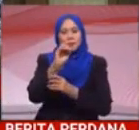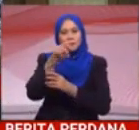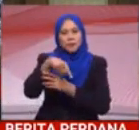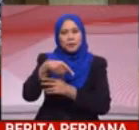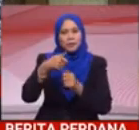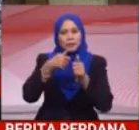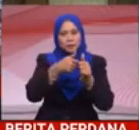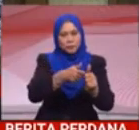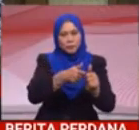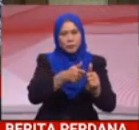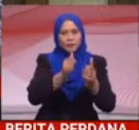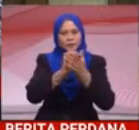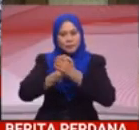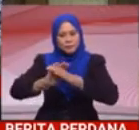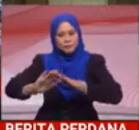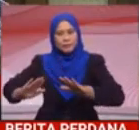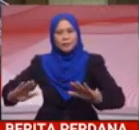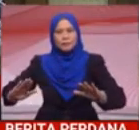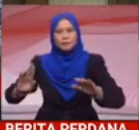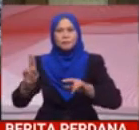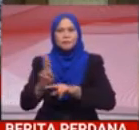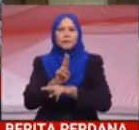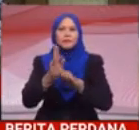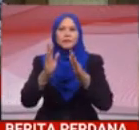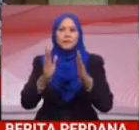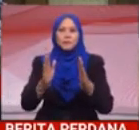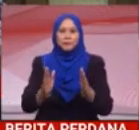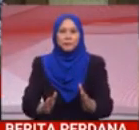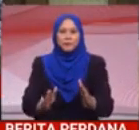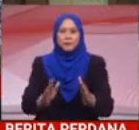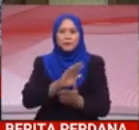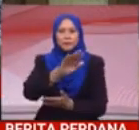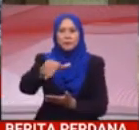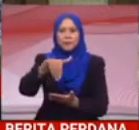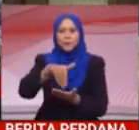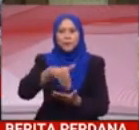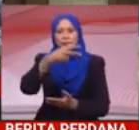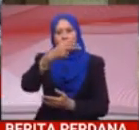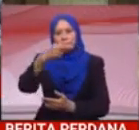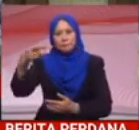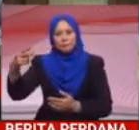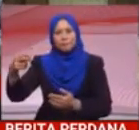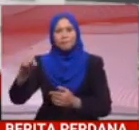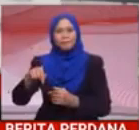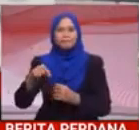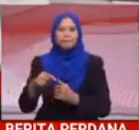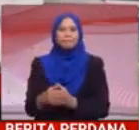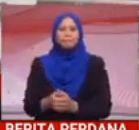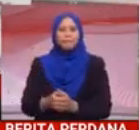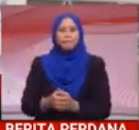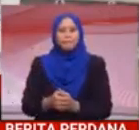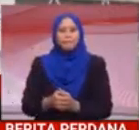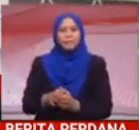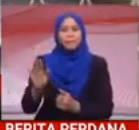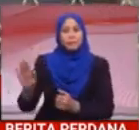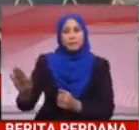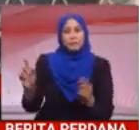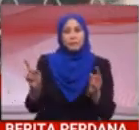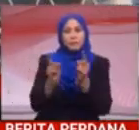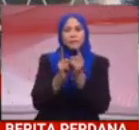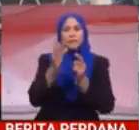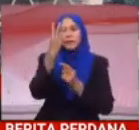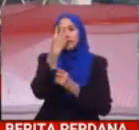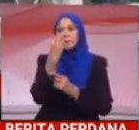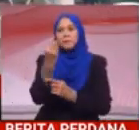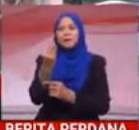dipatuhi dan keselamatan pengguna pengguna Pulsar ikuti itu yang lebih diutamakan beliau yang ditemui